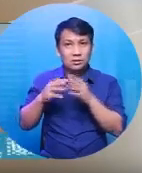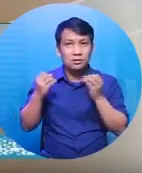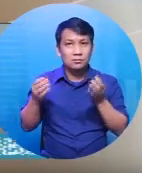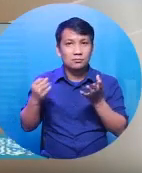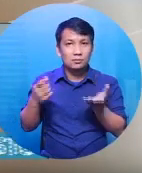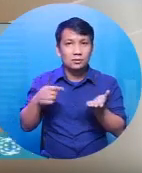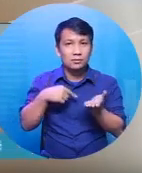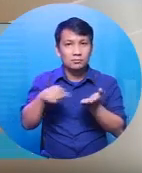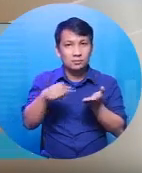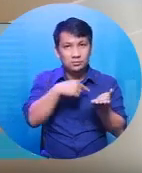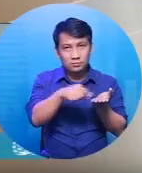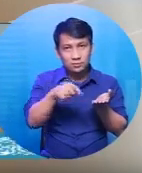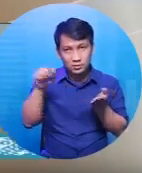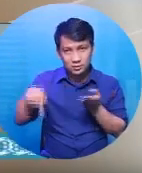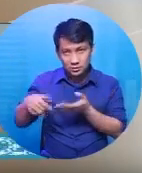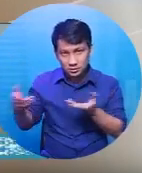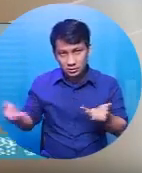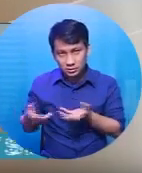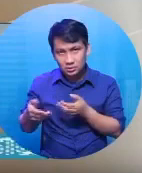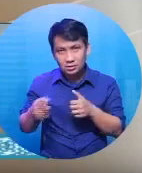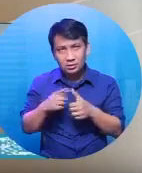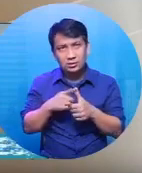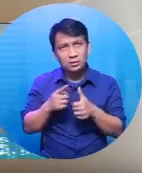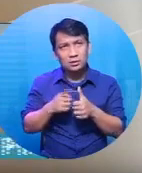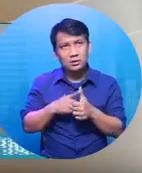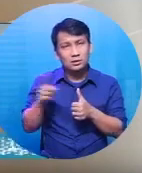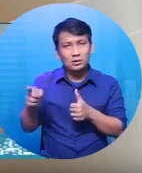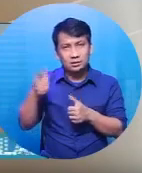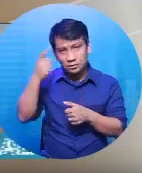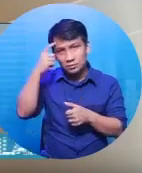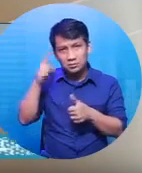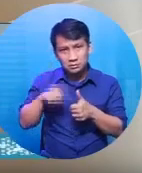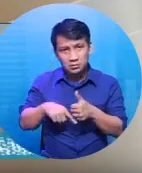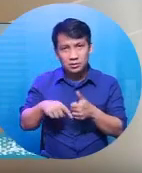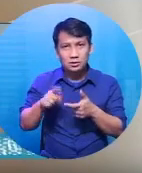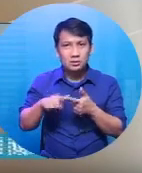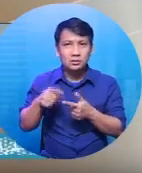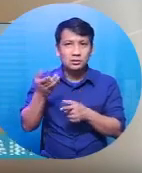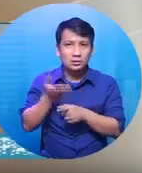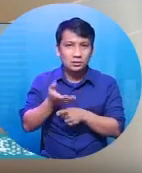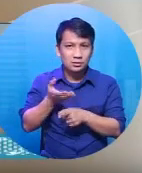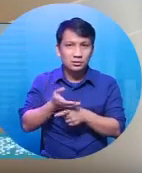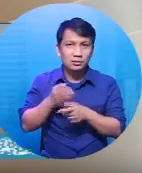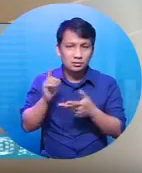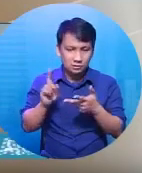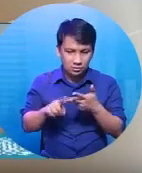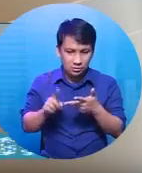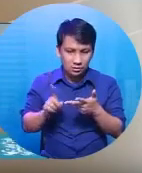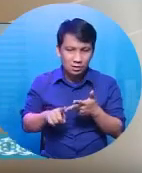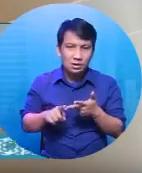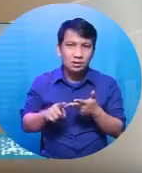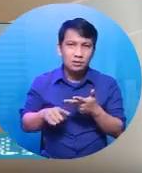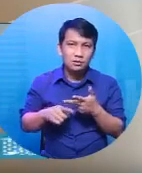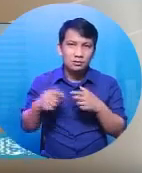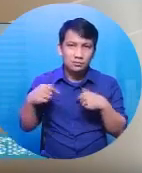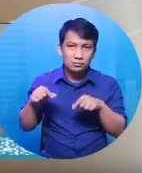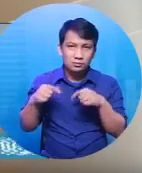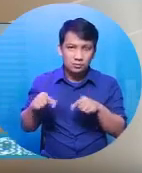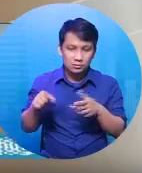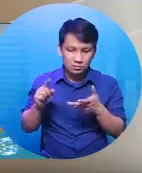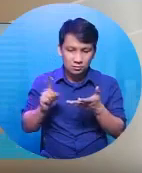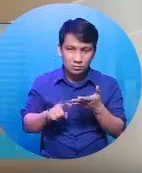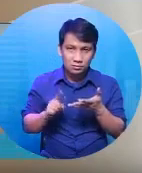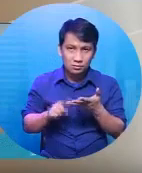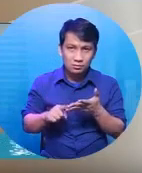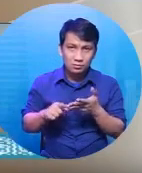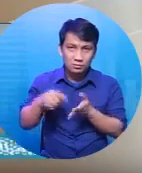sa bill mo binabayaran dito. Nandiyan yung bayad sa renta, nandiyan sa sasakyan, nandiyan yung grocery, nandiyan